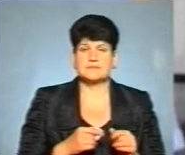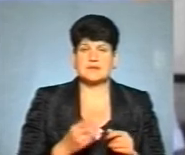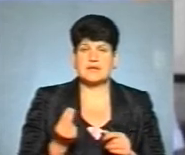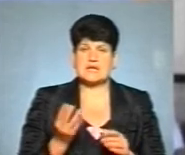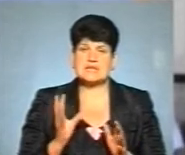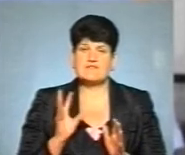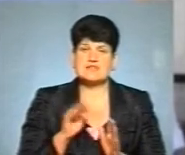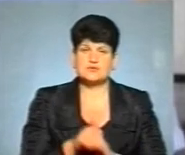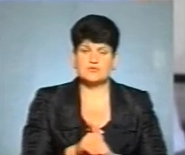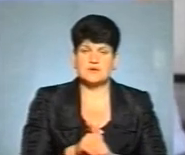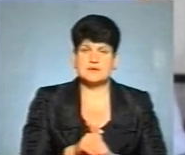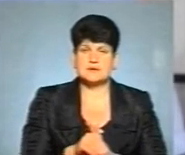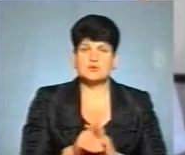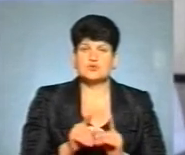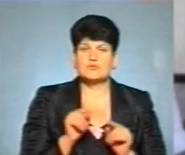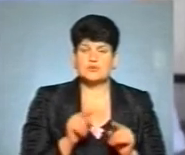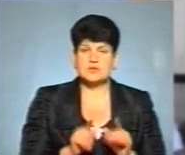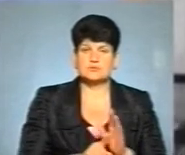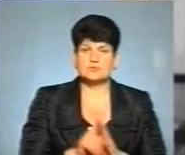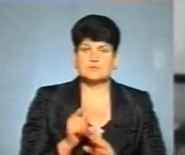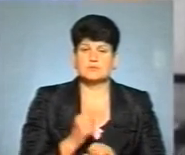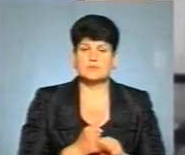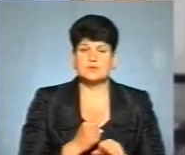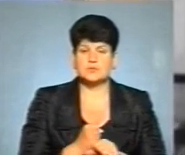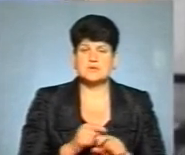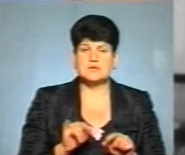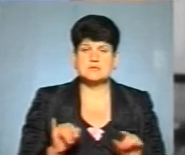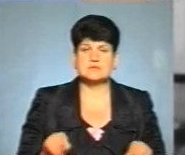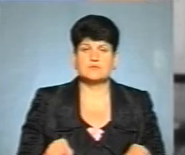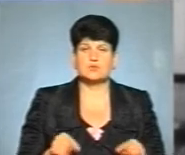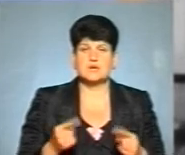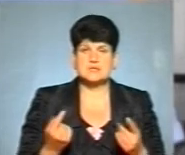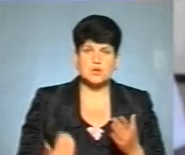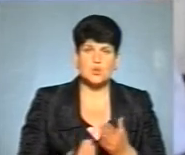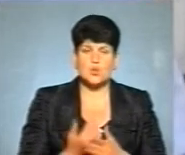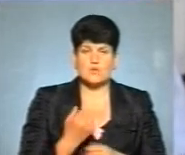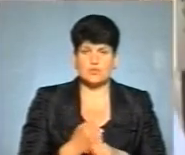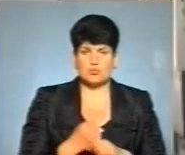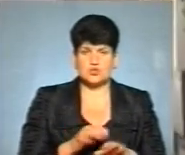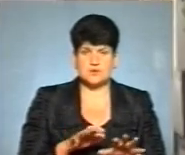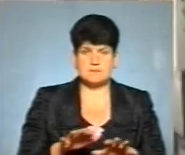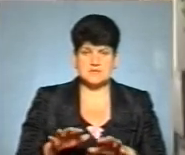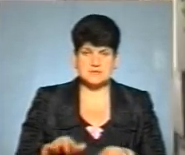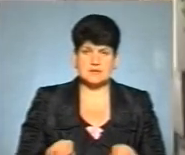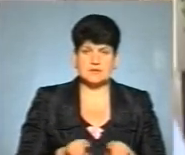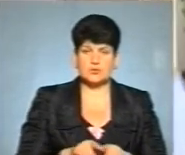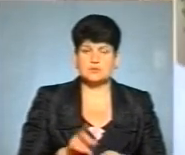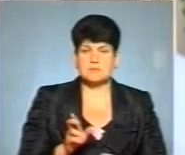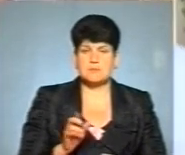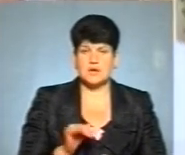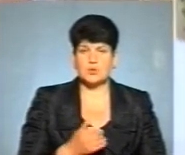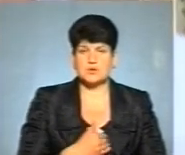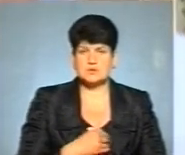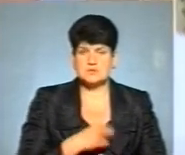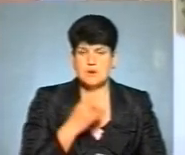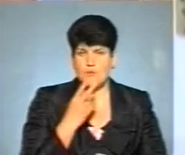інвестування, дати їм інвестиції, щоб вони запрацювали і відтак створилися нові робочі місця. Також би хотілося